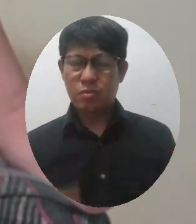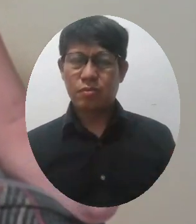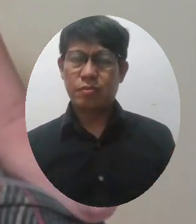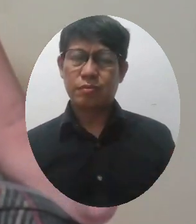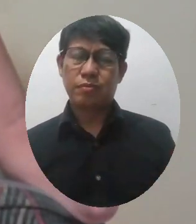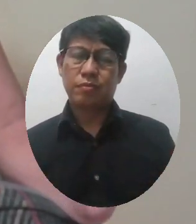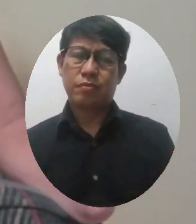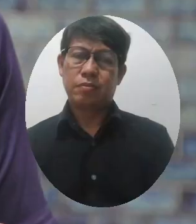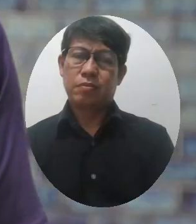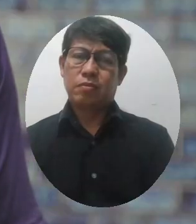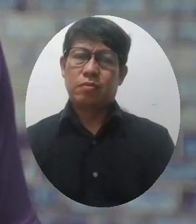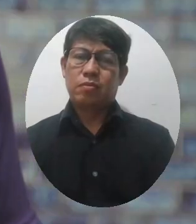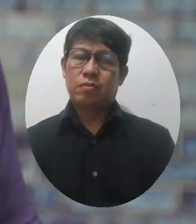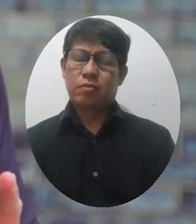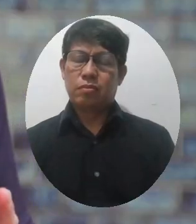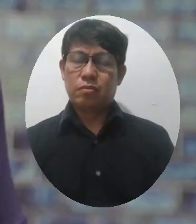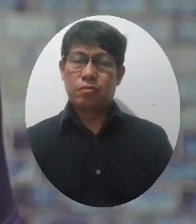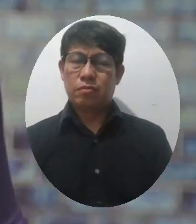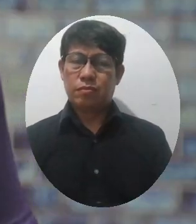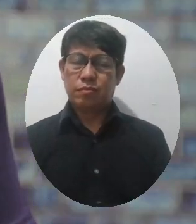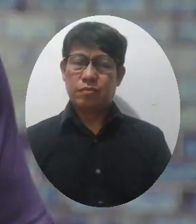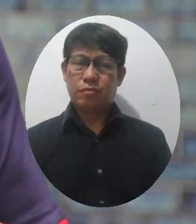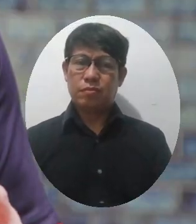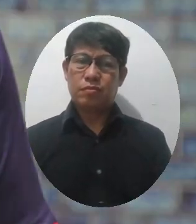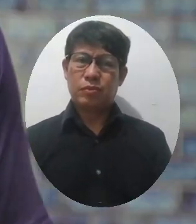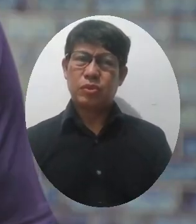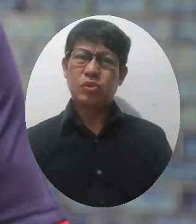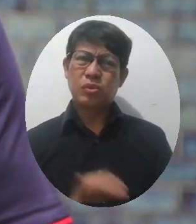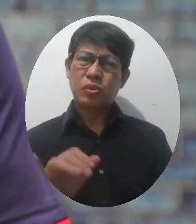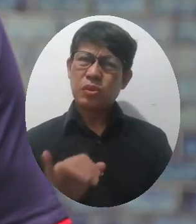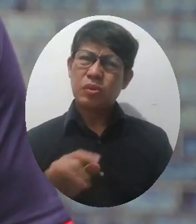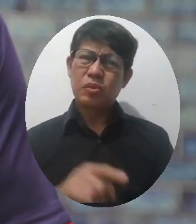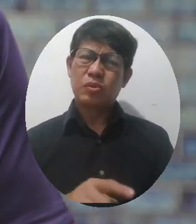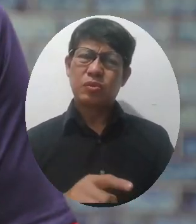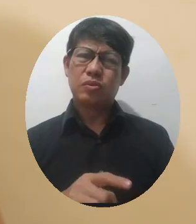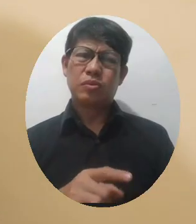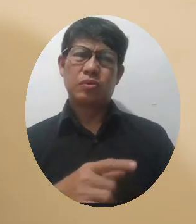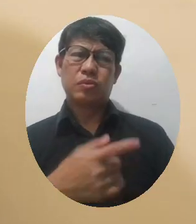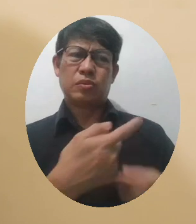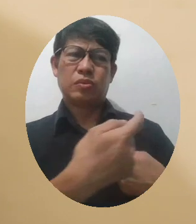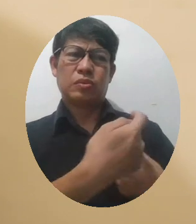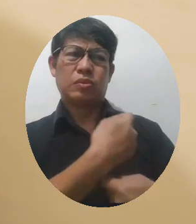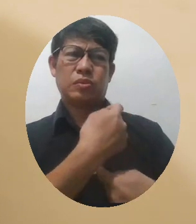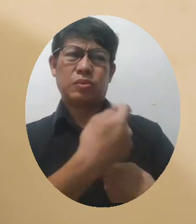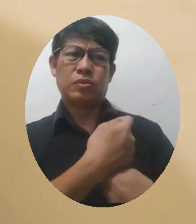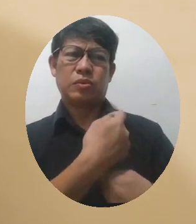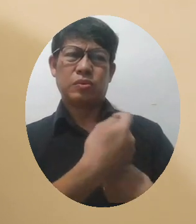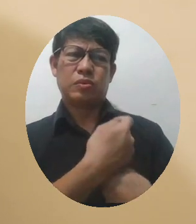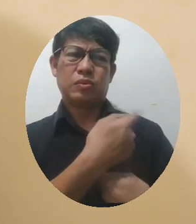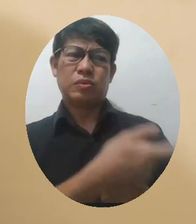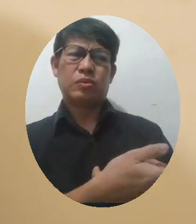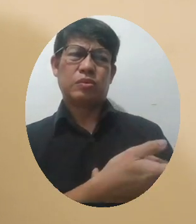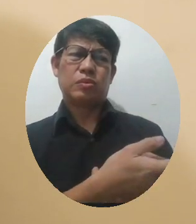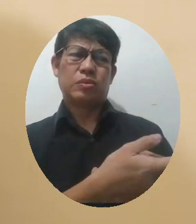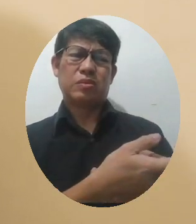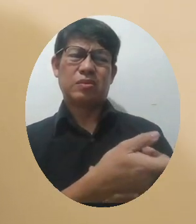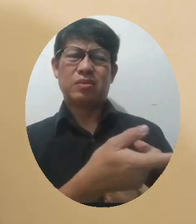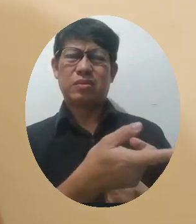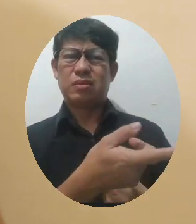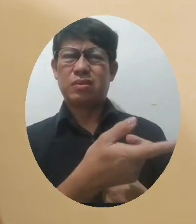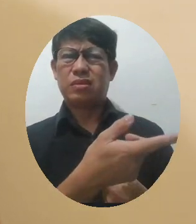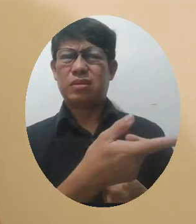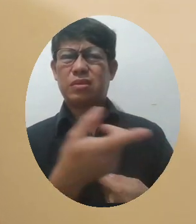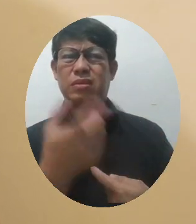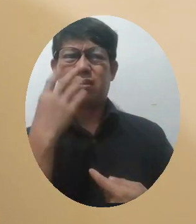Dagdag na problema pa ni Magdalene ang dinaranas na pambubuli ng kanyang anak dahil sa colostomy ng bata. Si Natalie